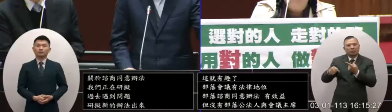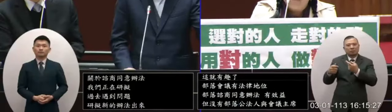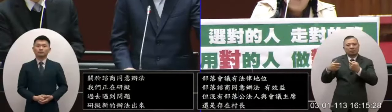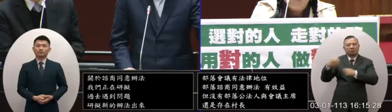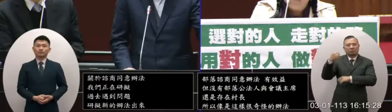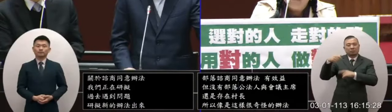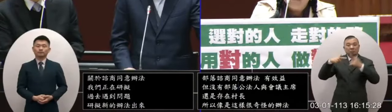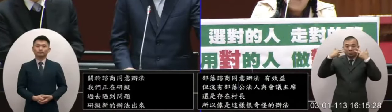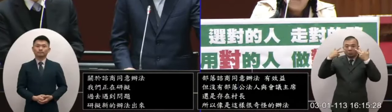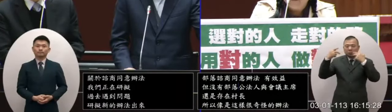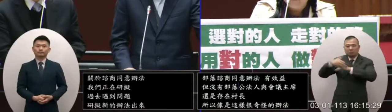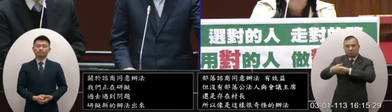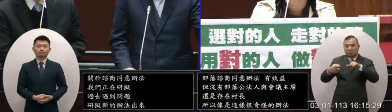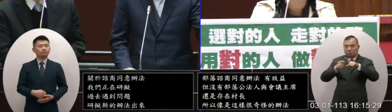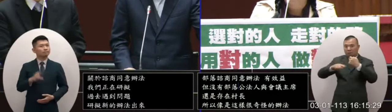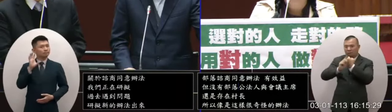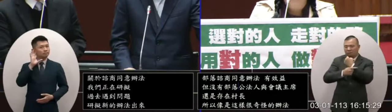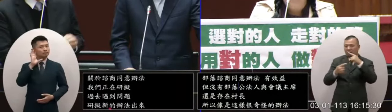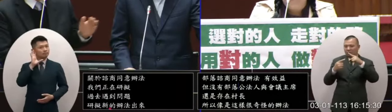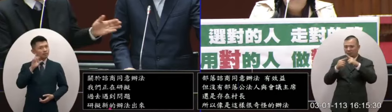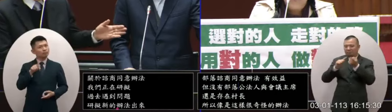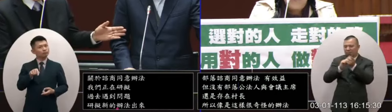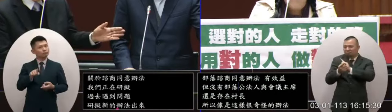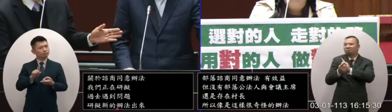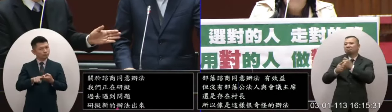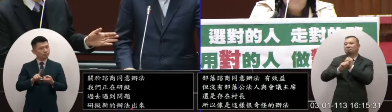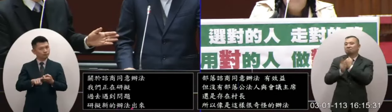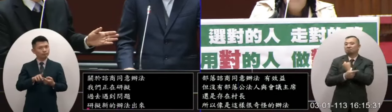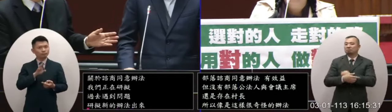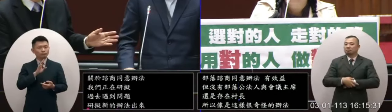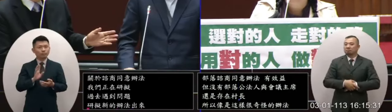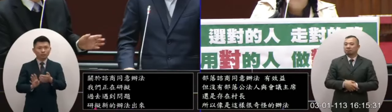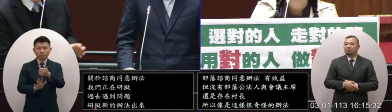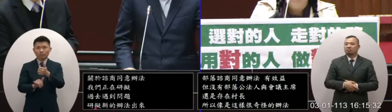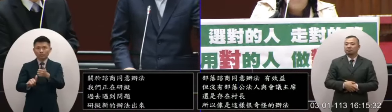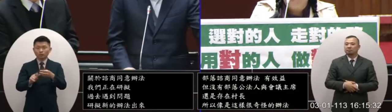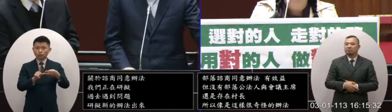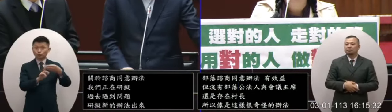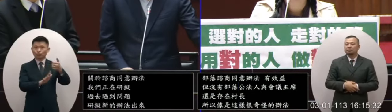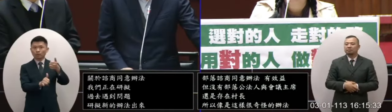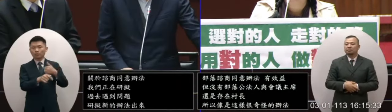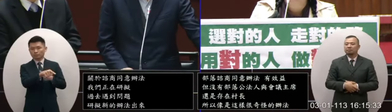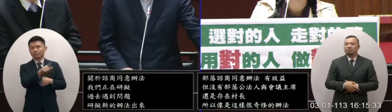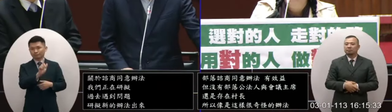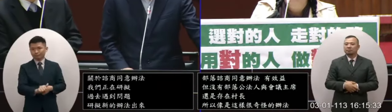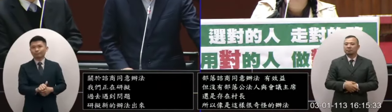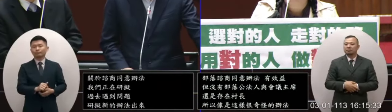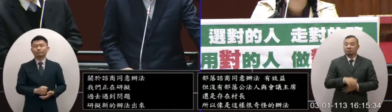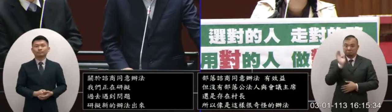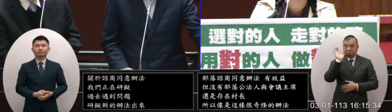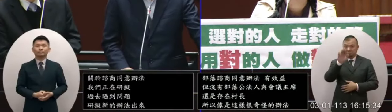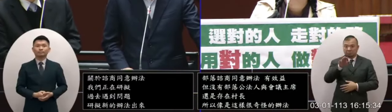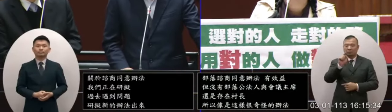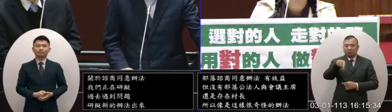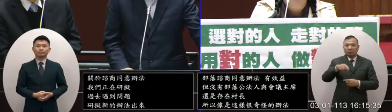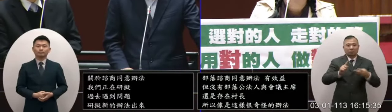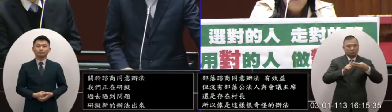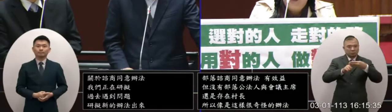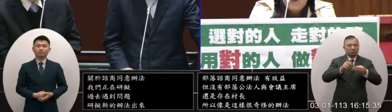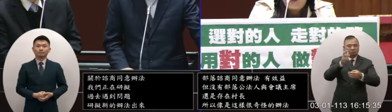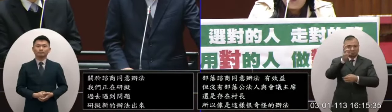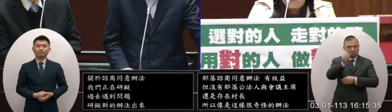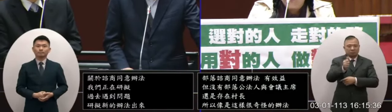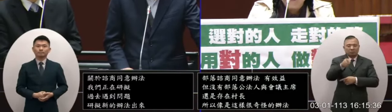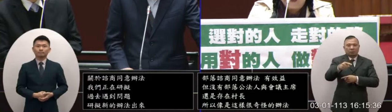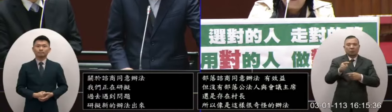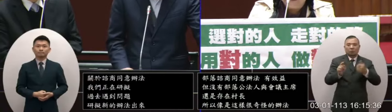长？ 听起来是这样子，不过这个委员 好，那 主委比较清楚。 好，那之后再请那个主委再到办公